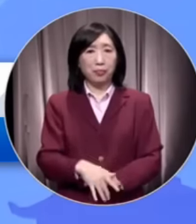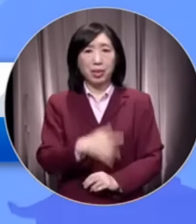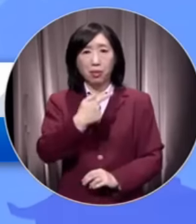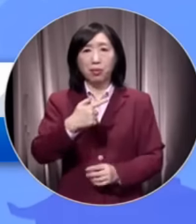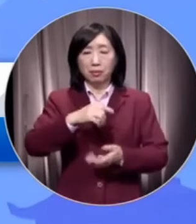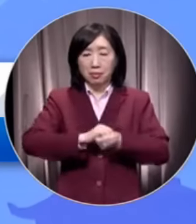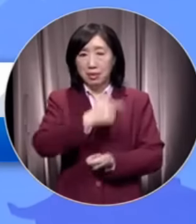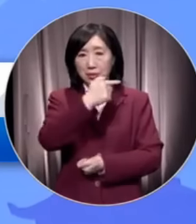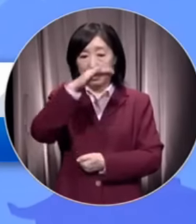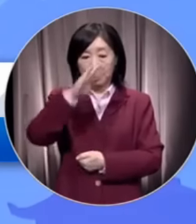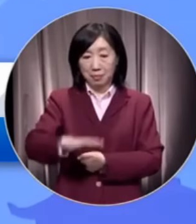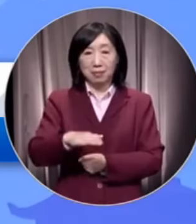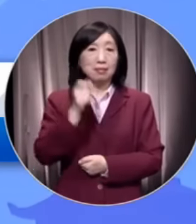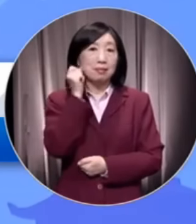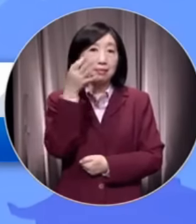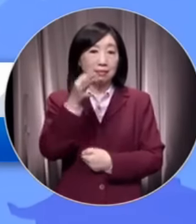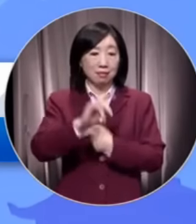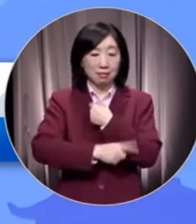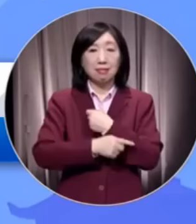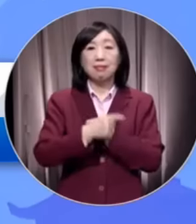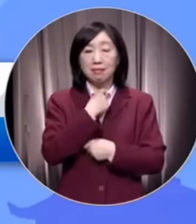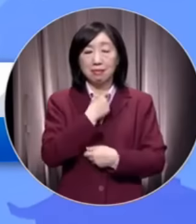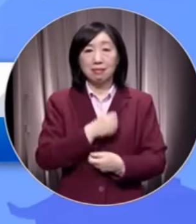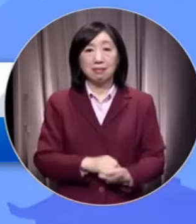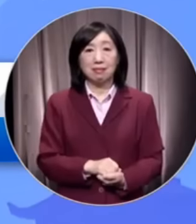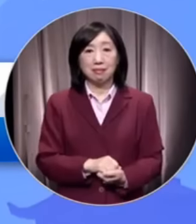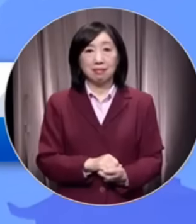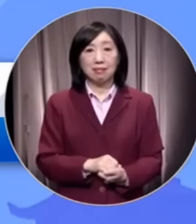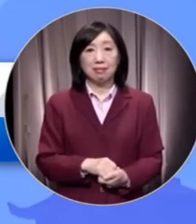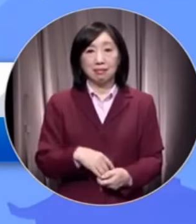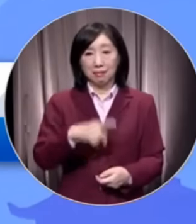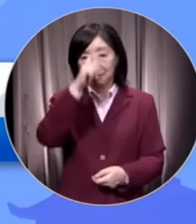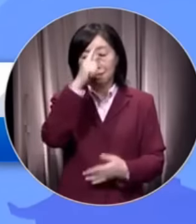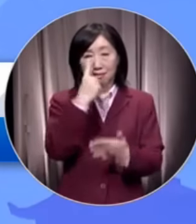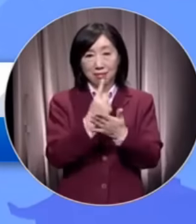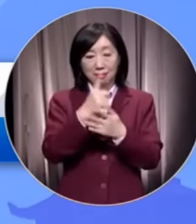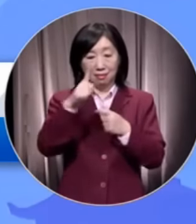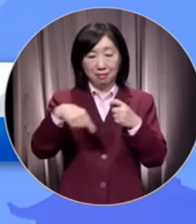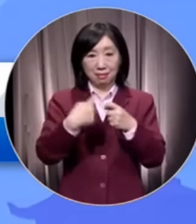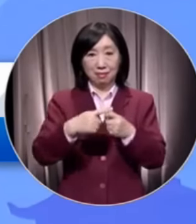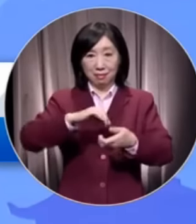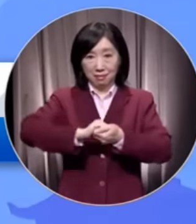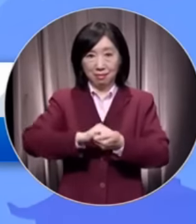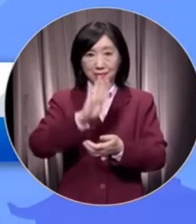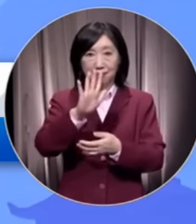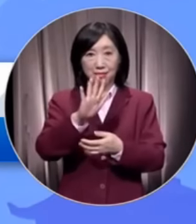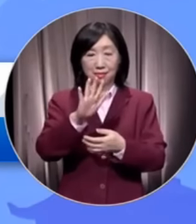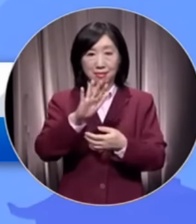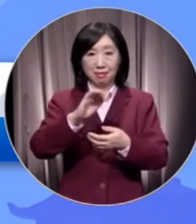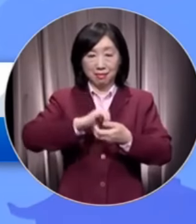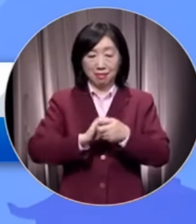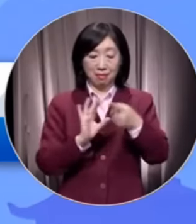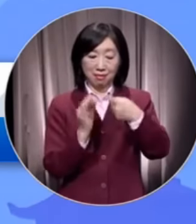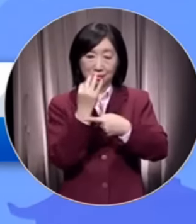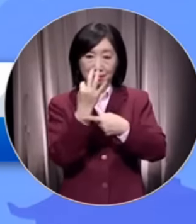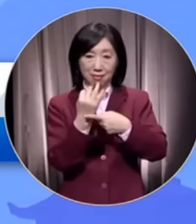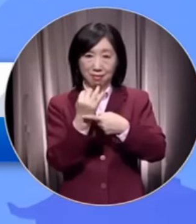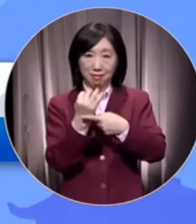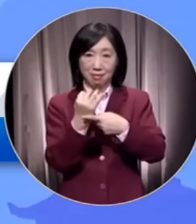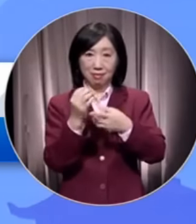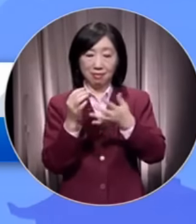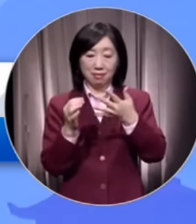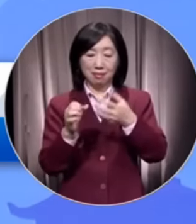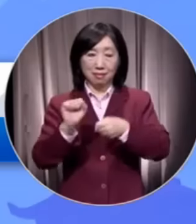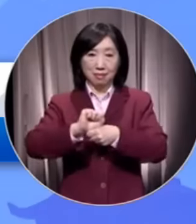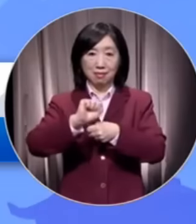最低工资法。在最低工资法的里面，我们希望每一年有一定的按照一定的标准来调最低